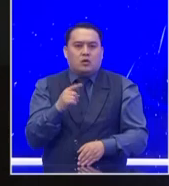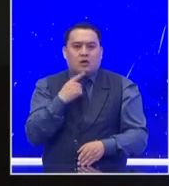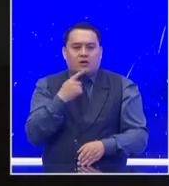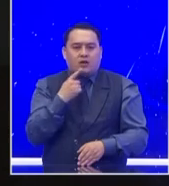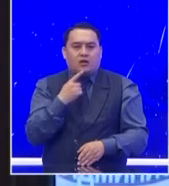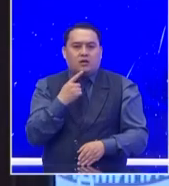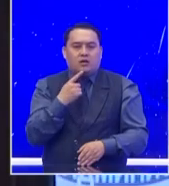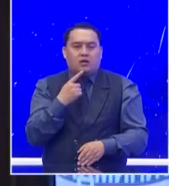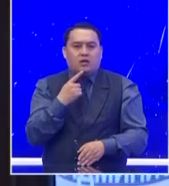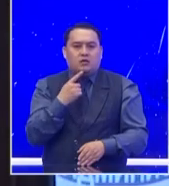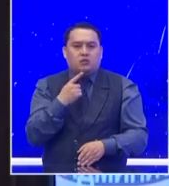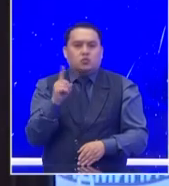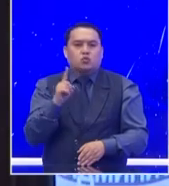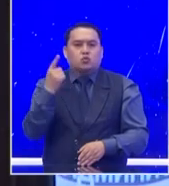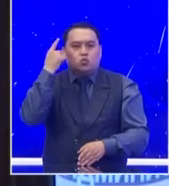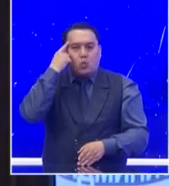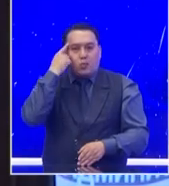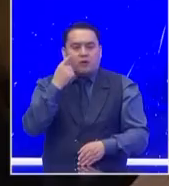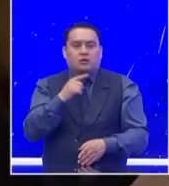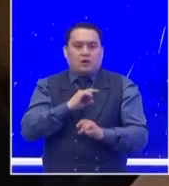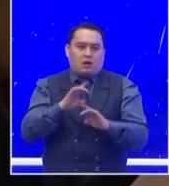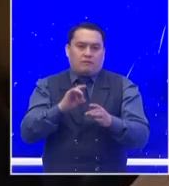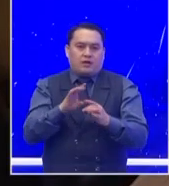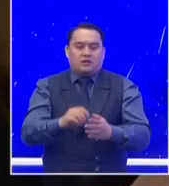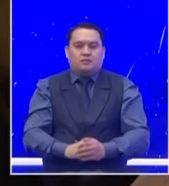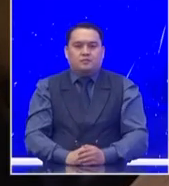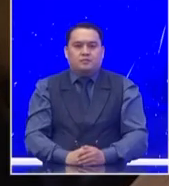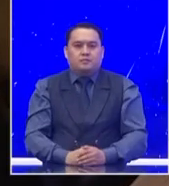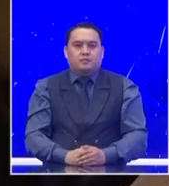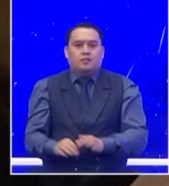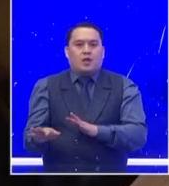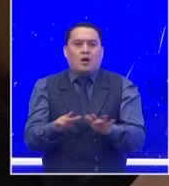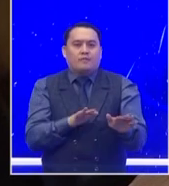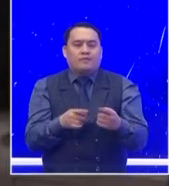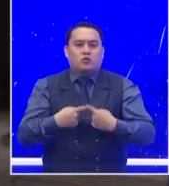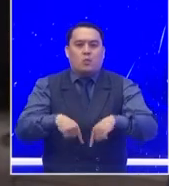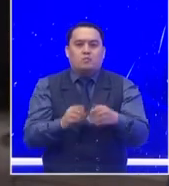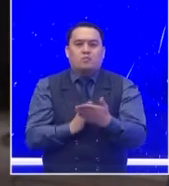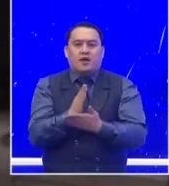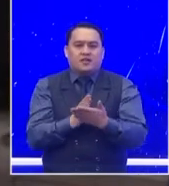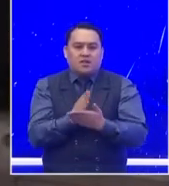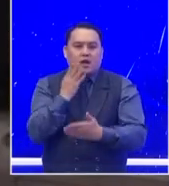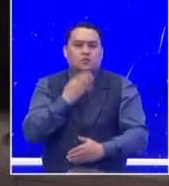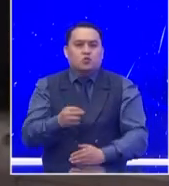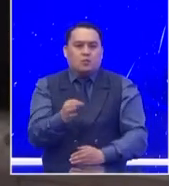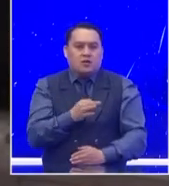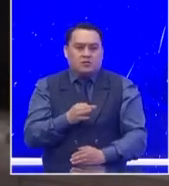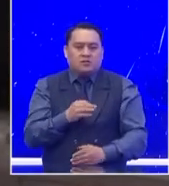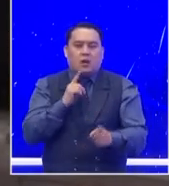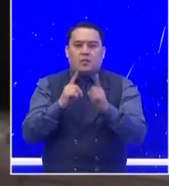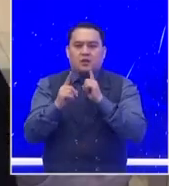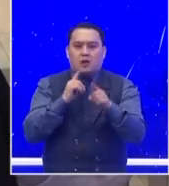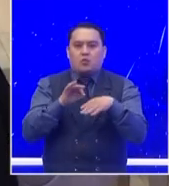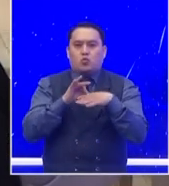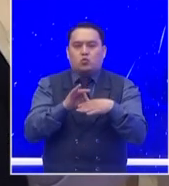там. То есть вот он то, что думает, то и говорит. Организаторы мероприятия – Управление внутренней политики Алматинской области. Семинар проходил